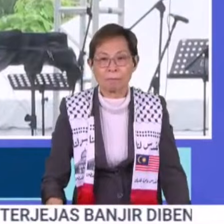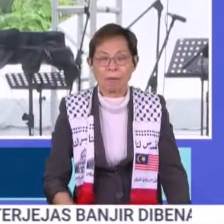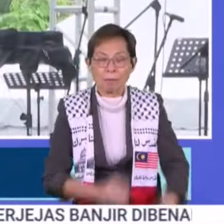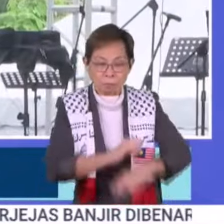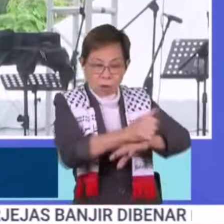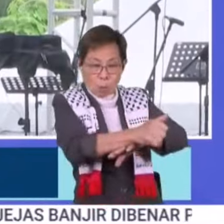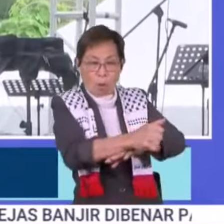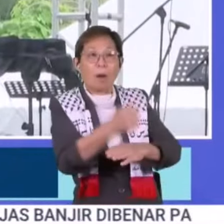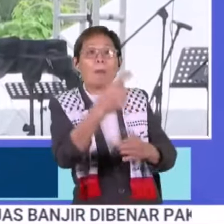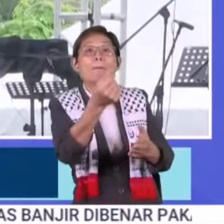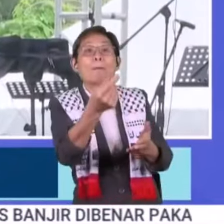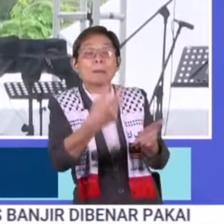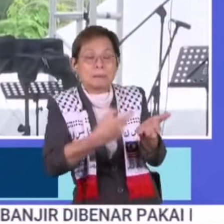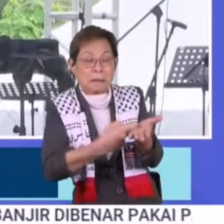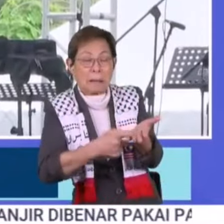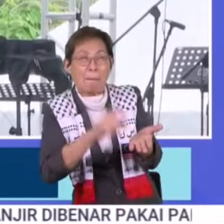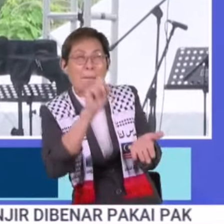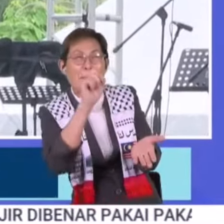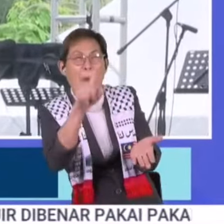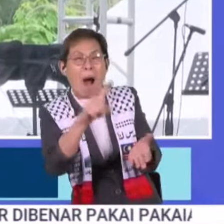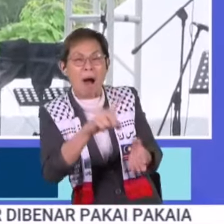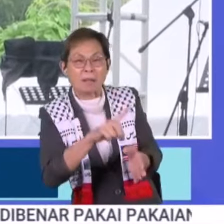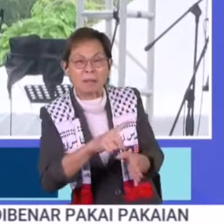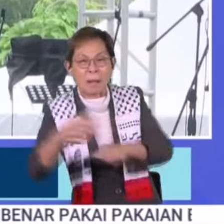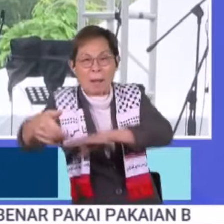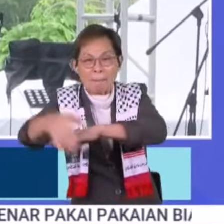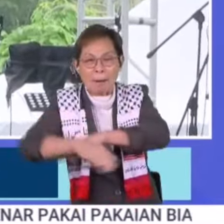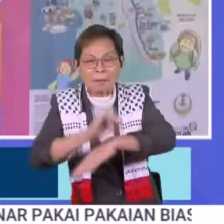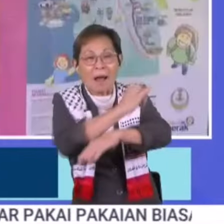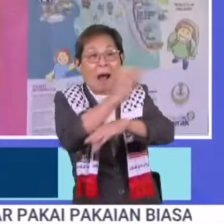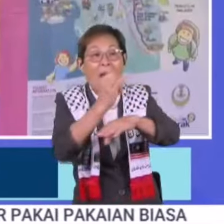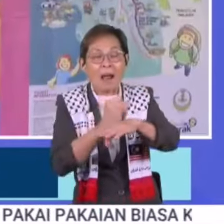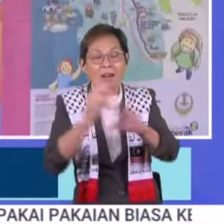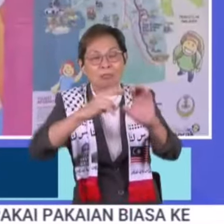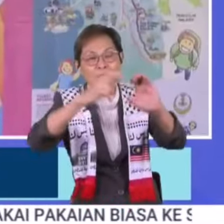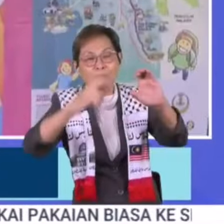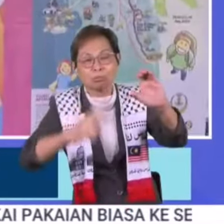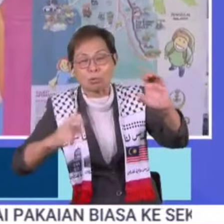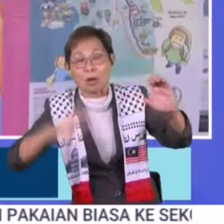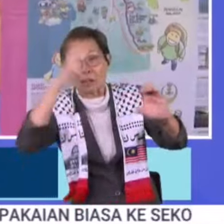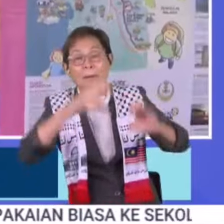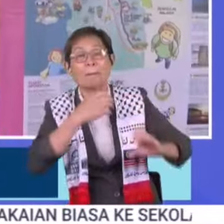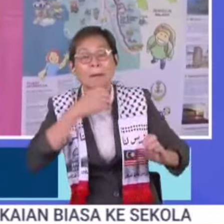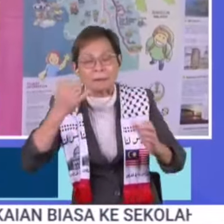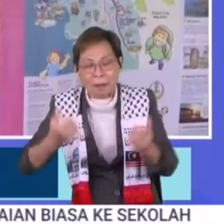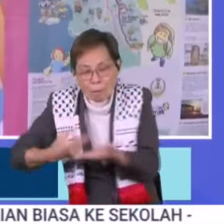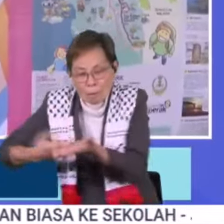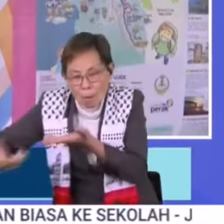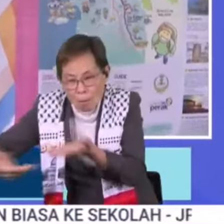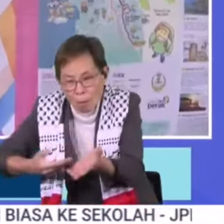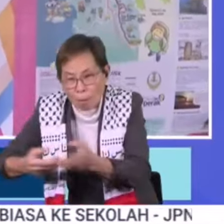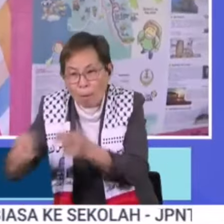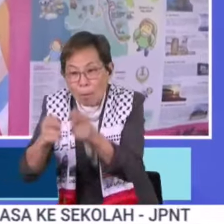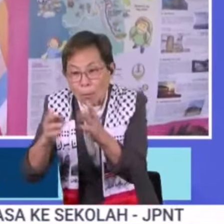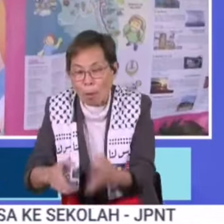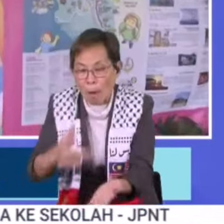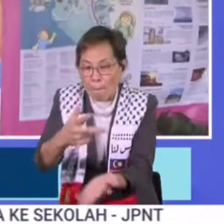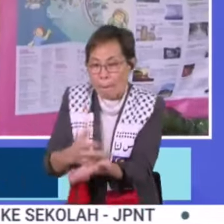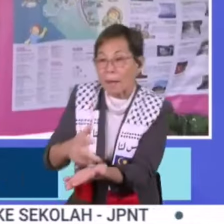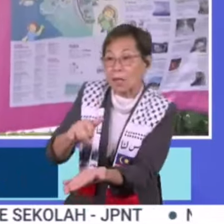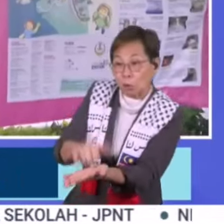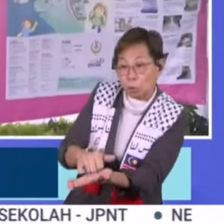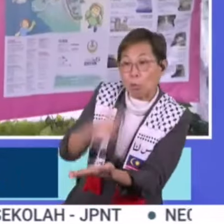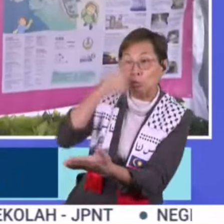Susulan dakwaan harga tiket yang mahal di Marina Island Lumut, Kerajaan Perak sedang berbincang dengan pengusaha parkir kawasan